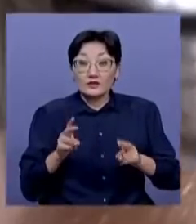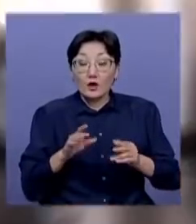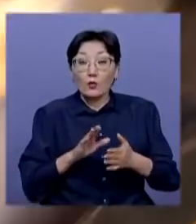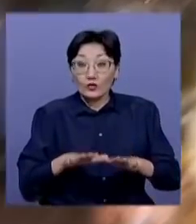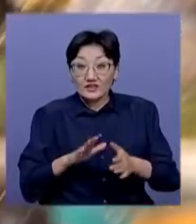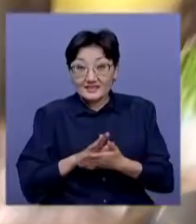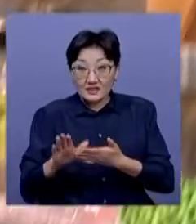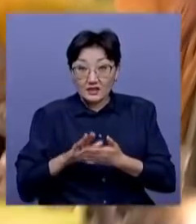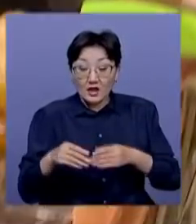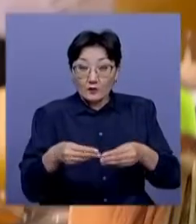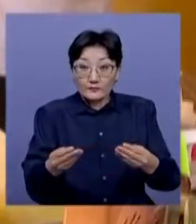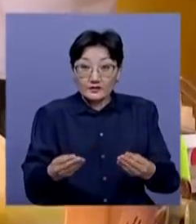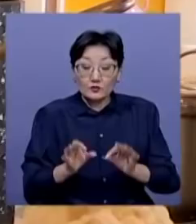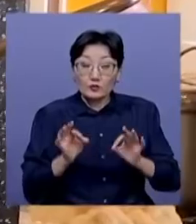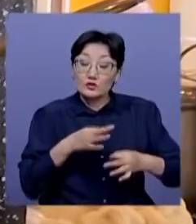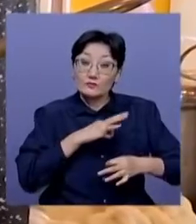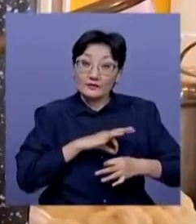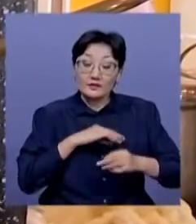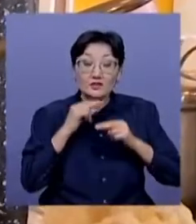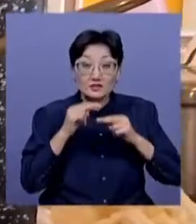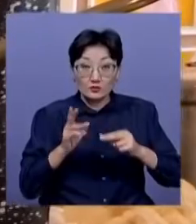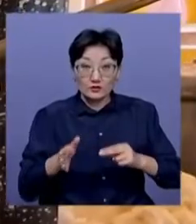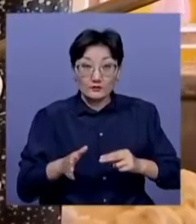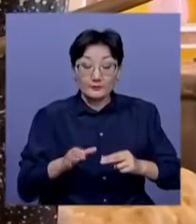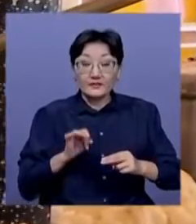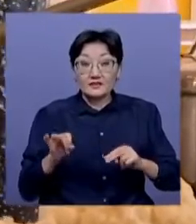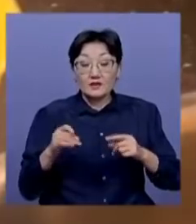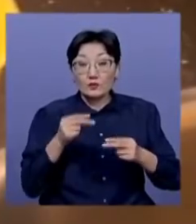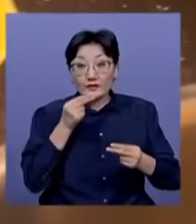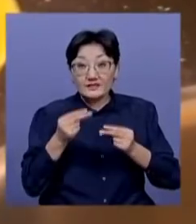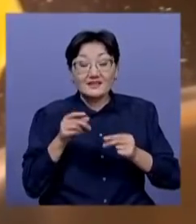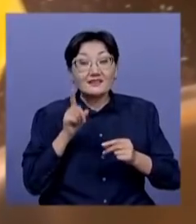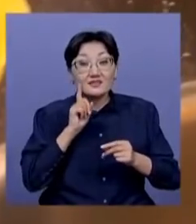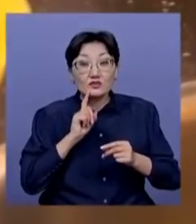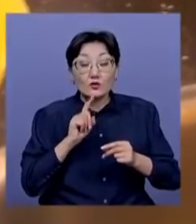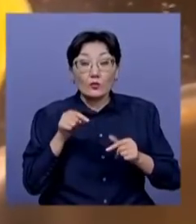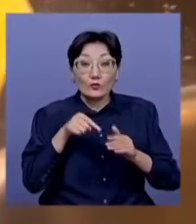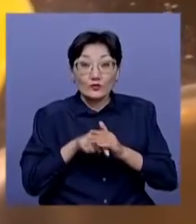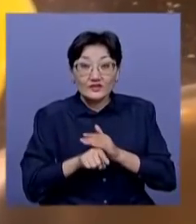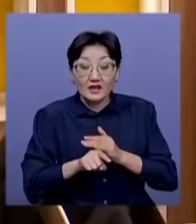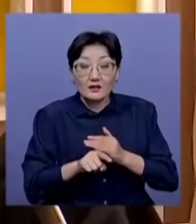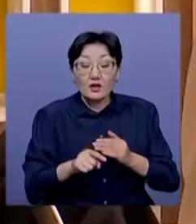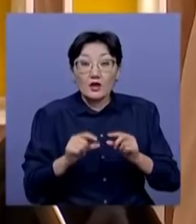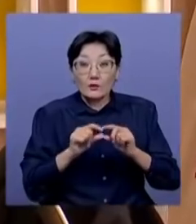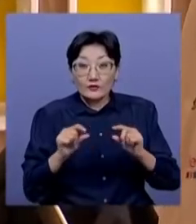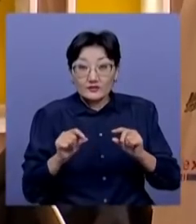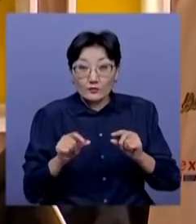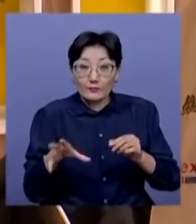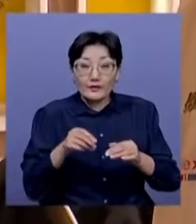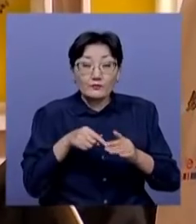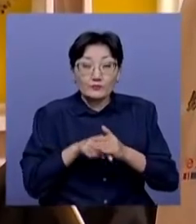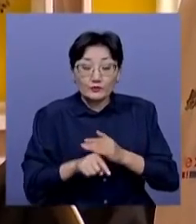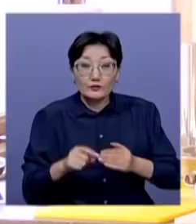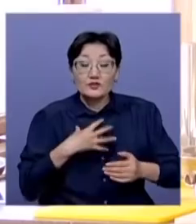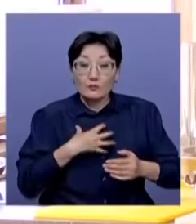тазалығына, сондай-ақ ыдыс-аяқтың дұрыс пайдалануына назар аударады. Одан өзге тағамның дәмі және ондағы күйген қабаттың болмауы да өте